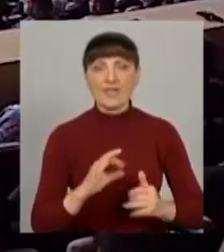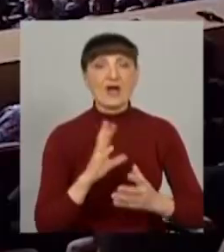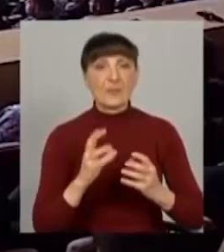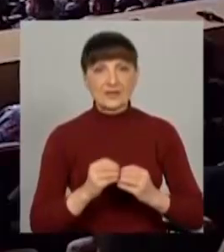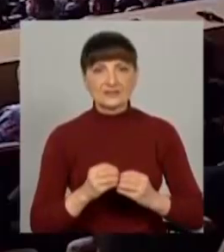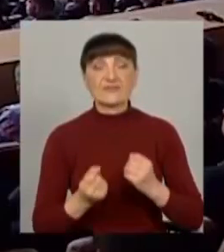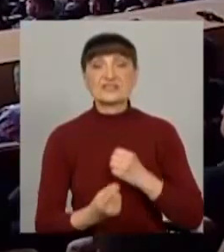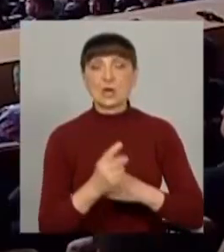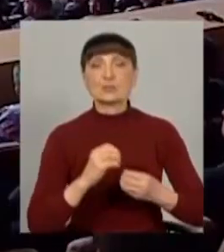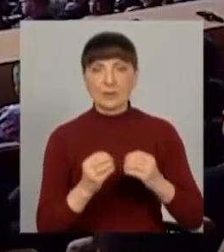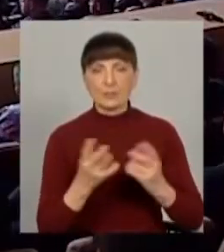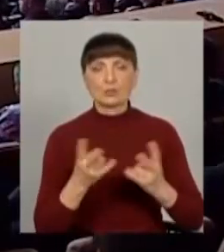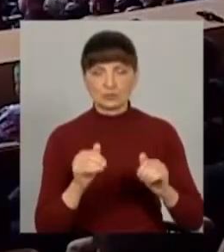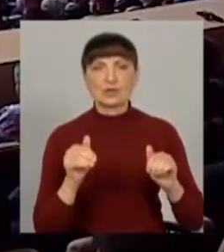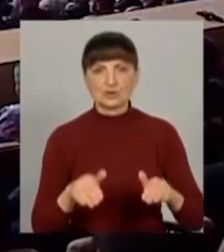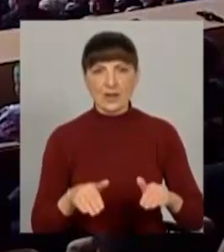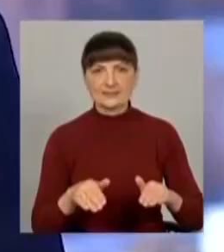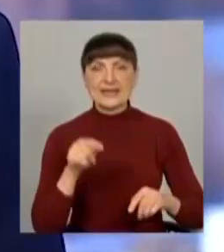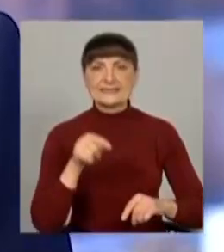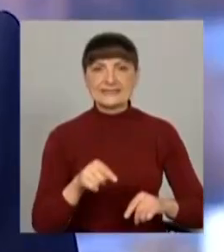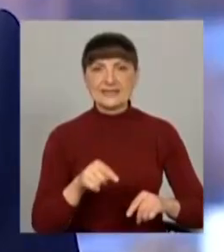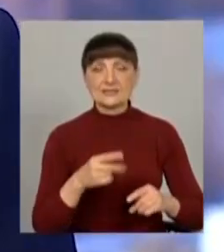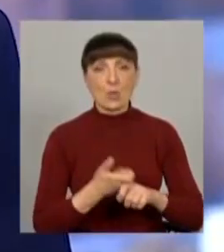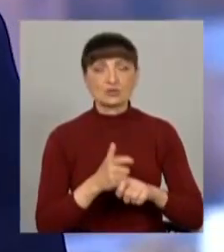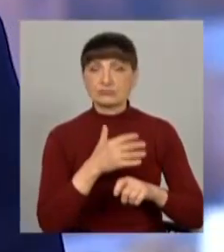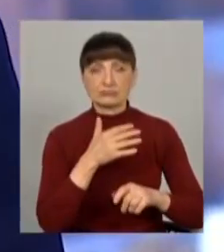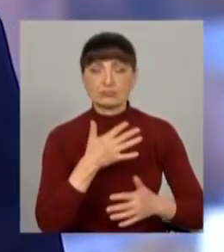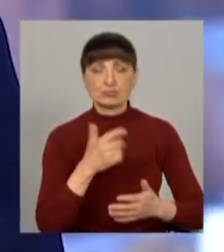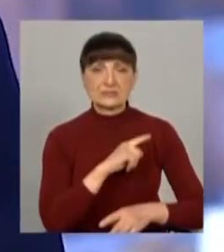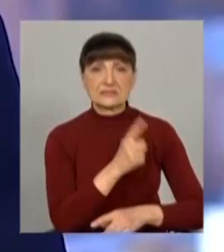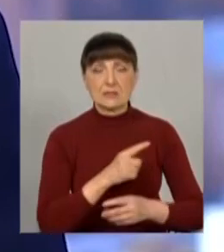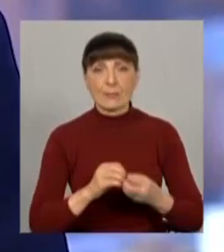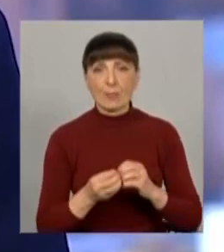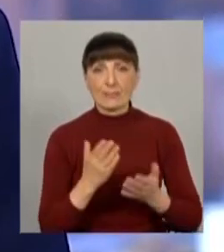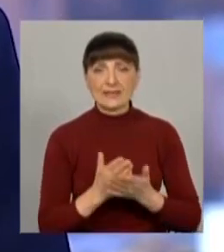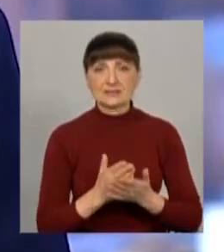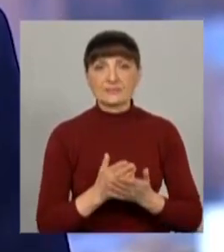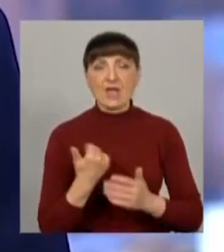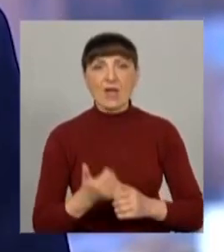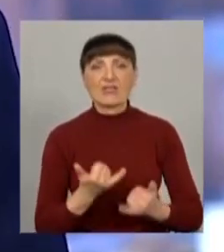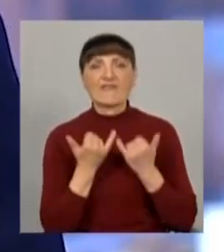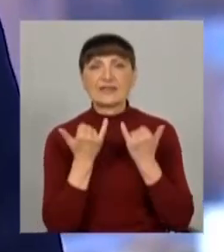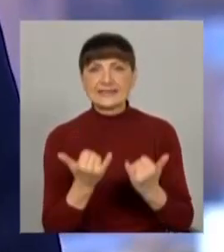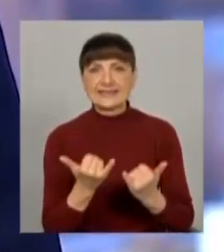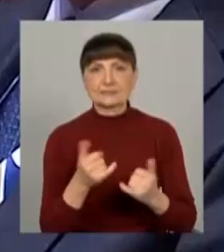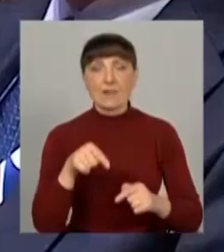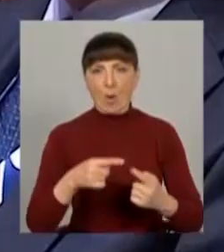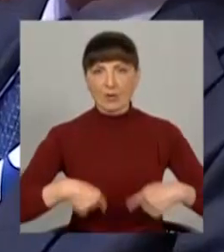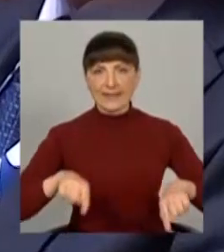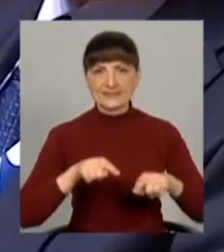принципе возникающие проблемы надо решать. Здесь ставки очень велики. Это, как я уже сказал, авторитет самой